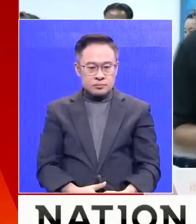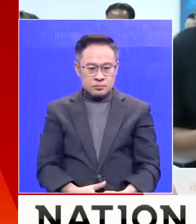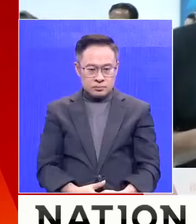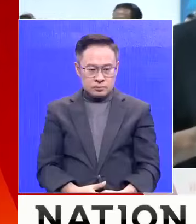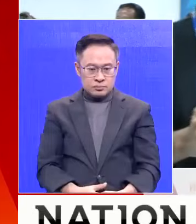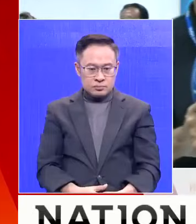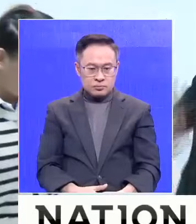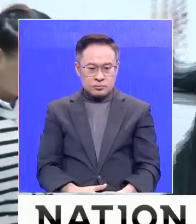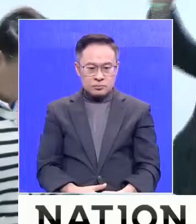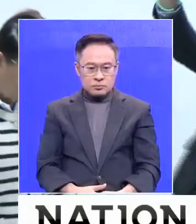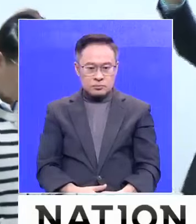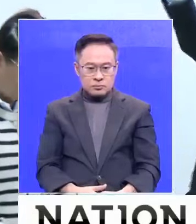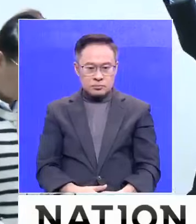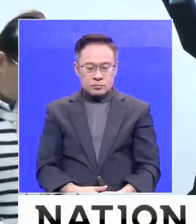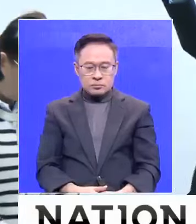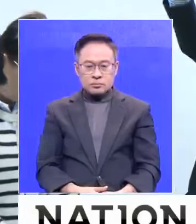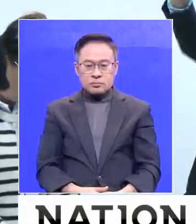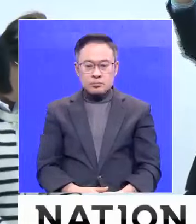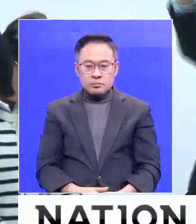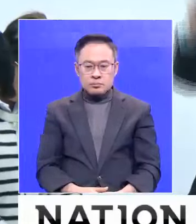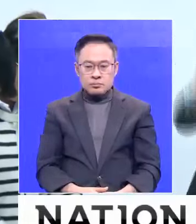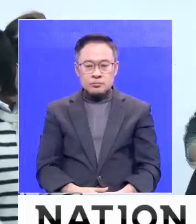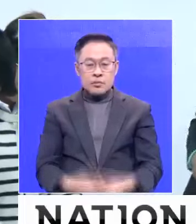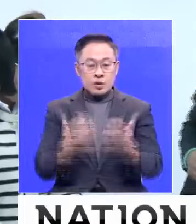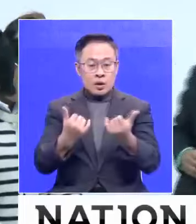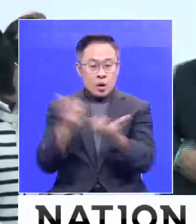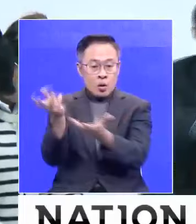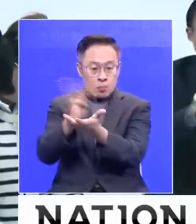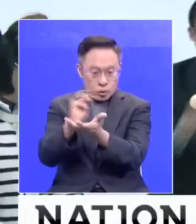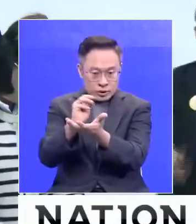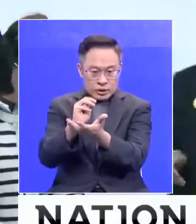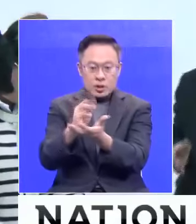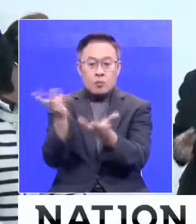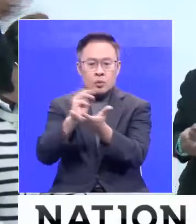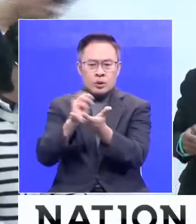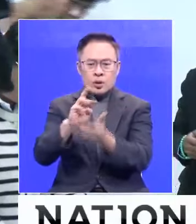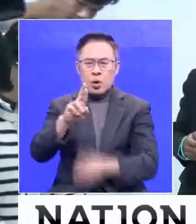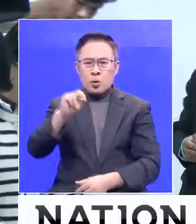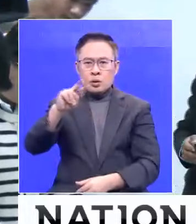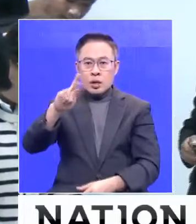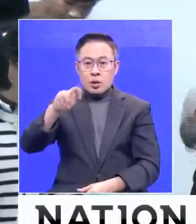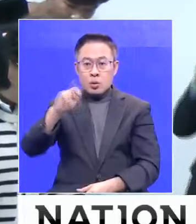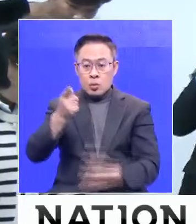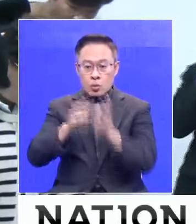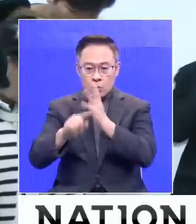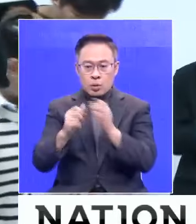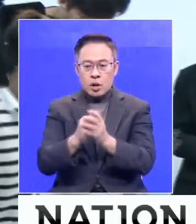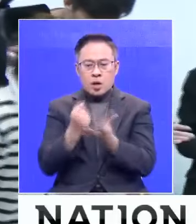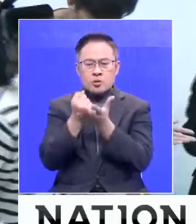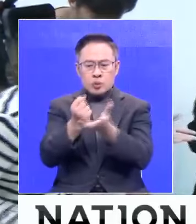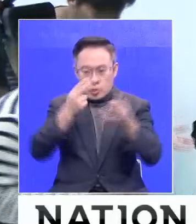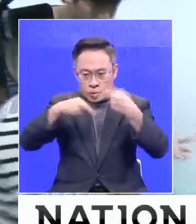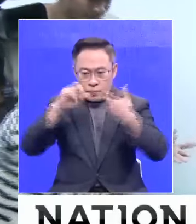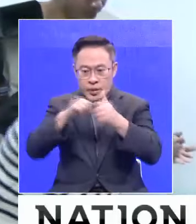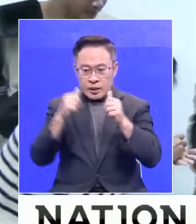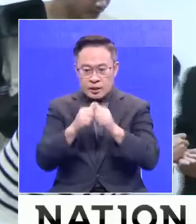ทั้งสองท่านครับการเข้าร้องเรียนในวันนี้ทางมูลนิธิรณรงค์โฟกัสที่เรื่องของการซื้อขายวุฒิการศึกษาและการซื้อข